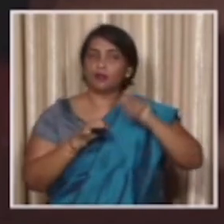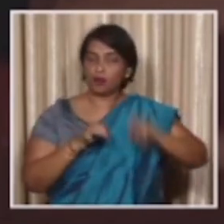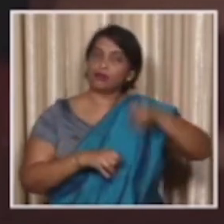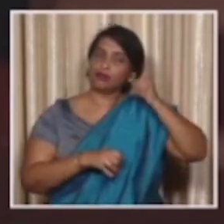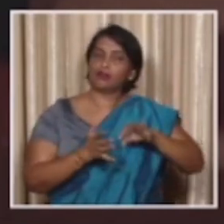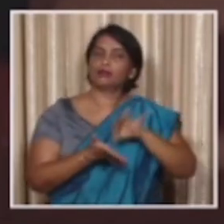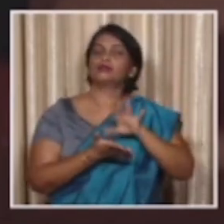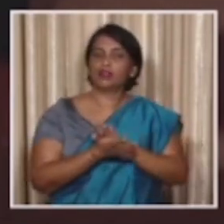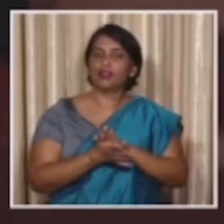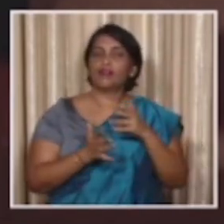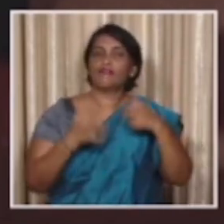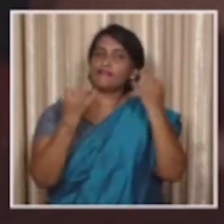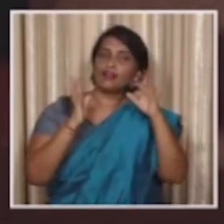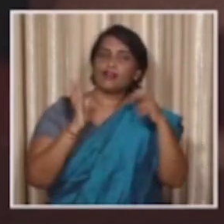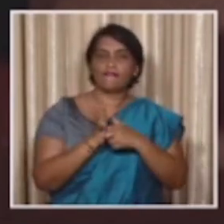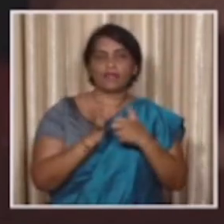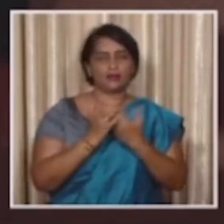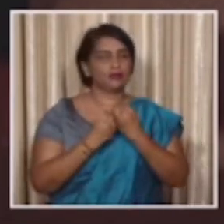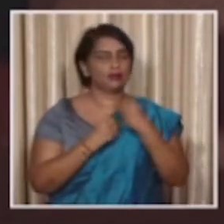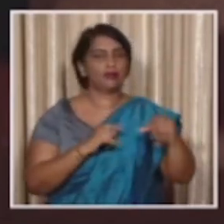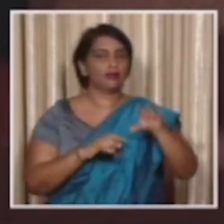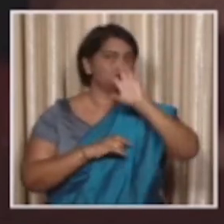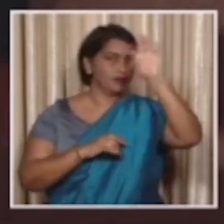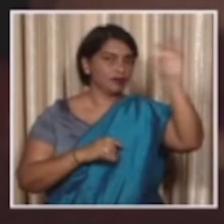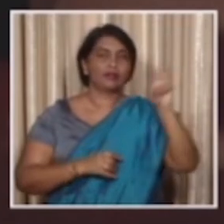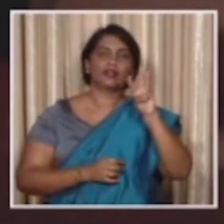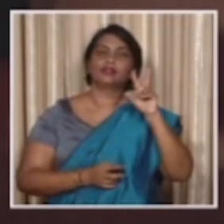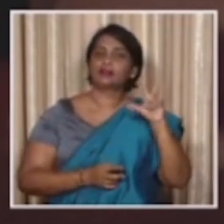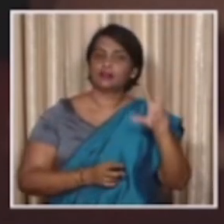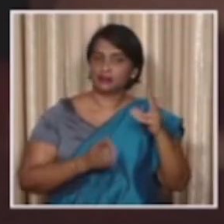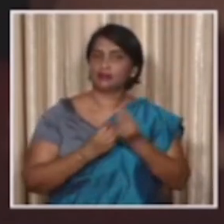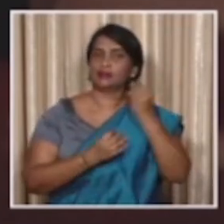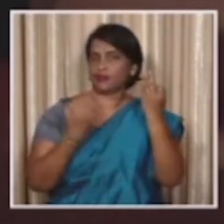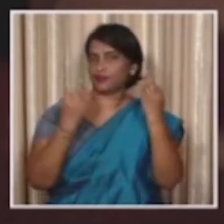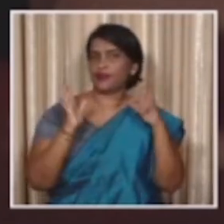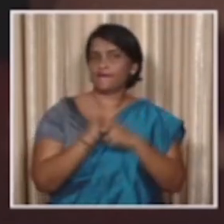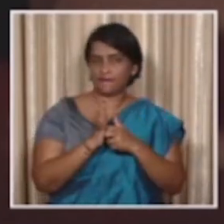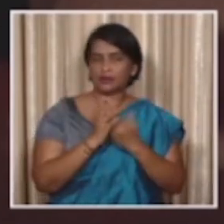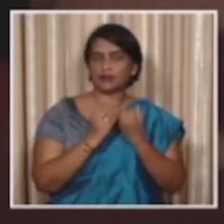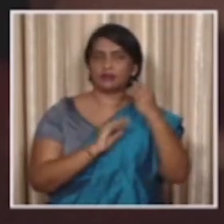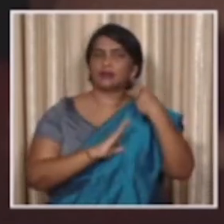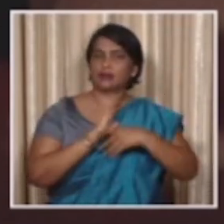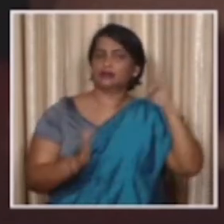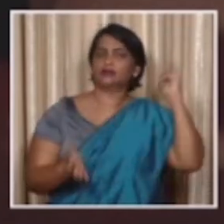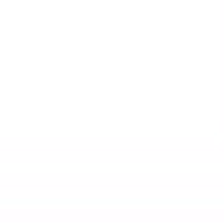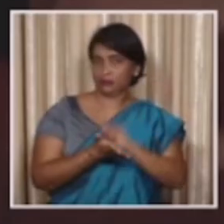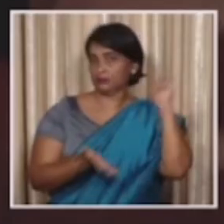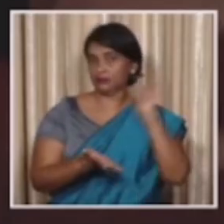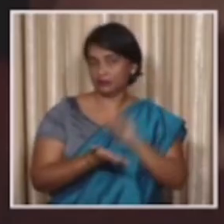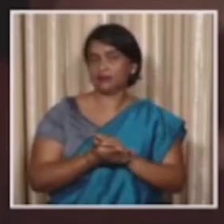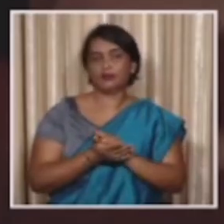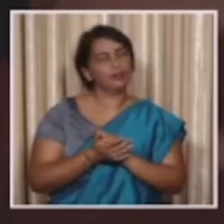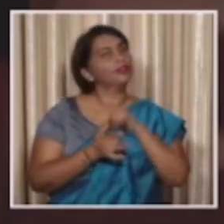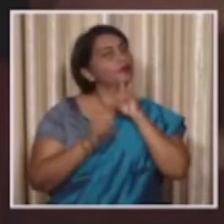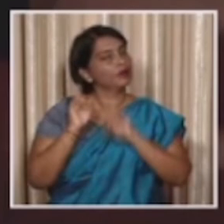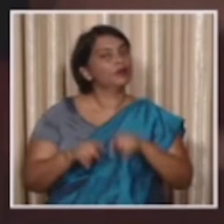කරන වැඩපිළිවෙලක් හා මේ වෙනකොට රටවල් 38කට දීලා තියෙනවා ෆ්‍රී වීසා ලංකාවට ඇතුල් වීම. ඒ